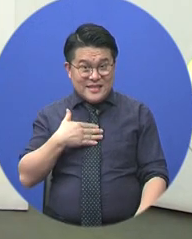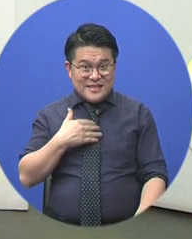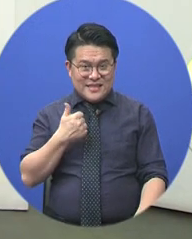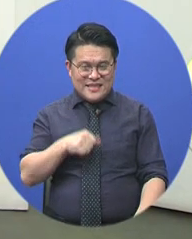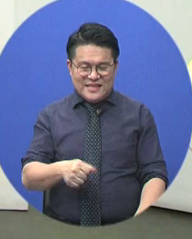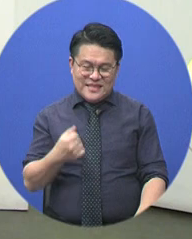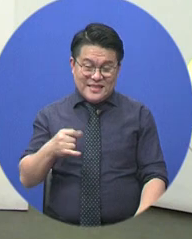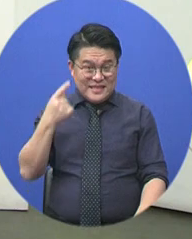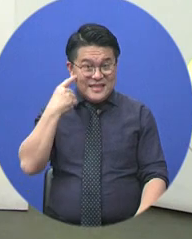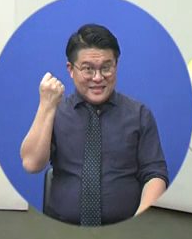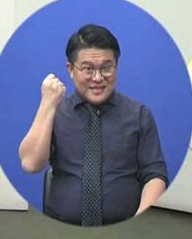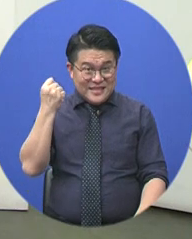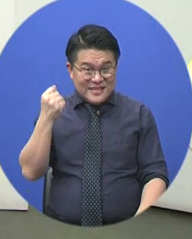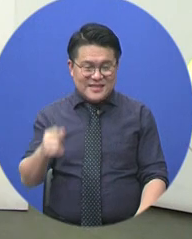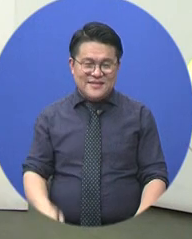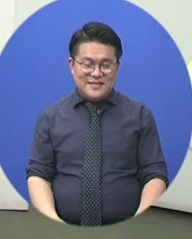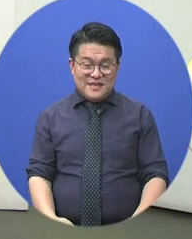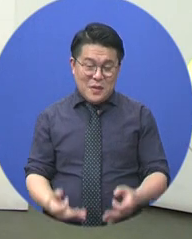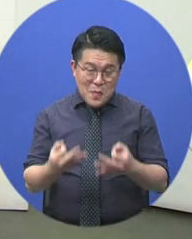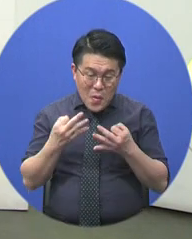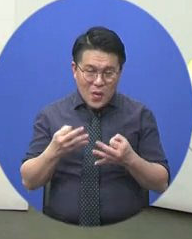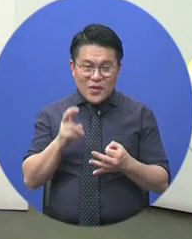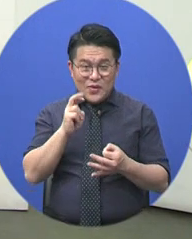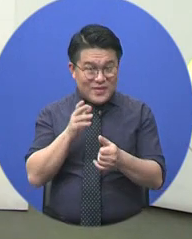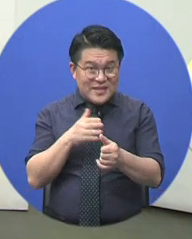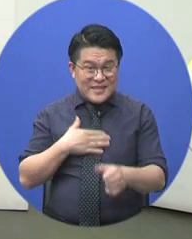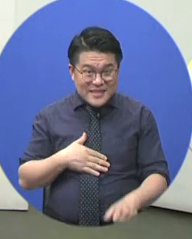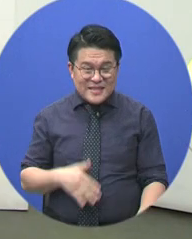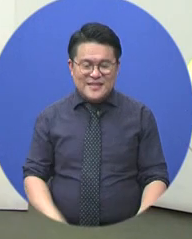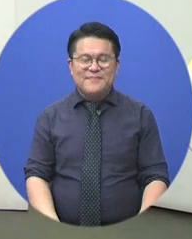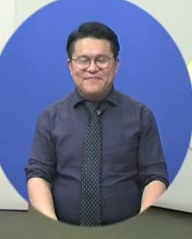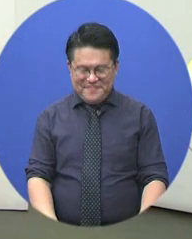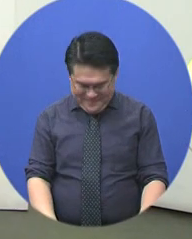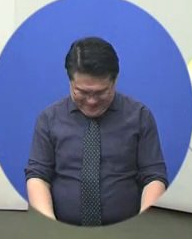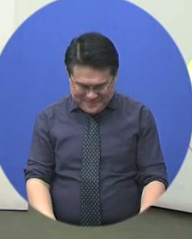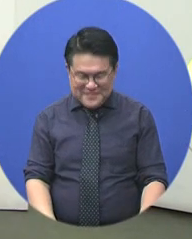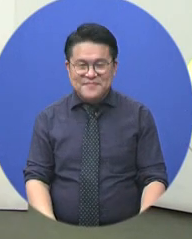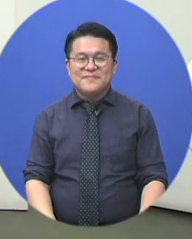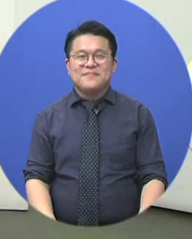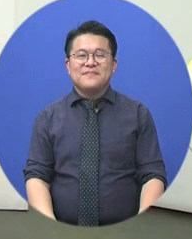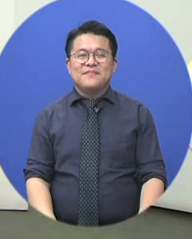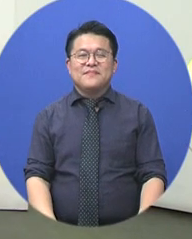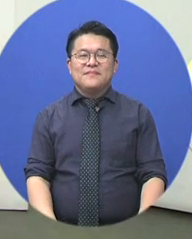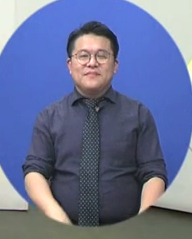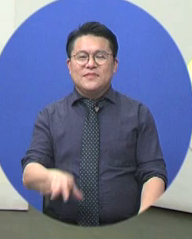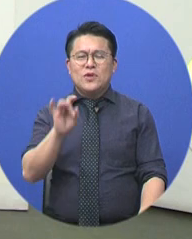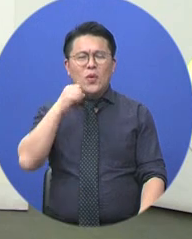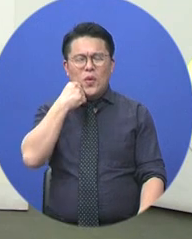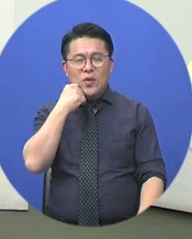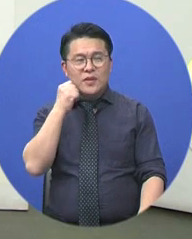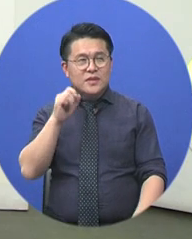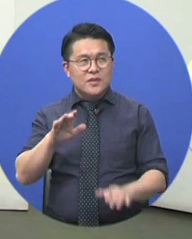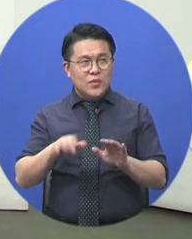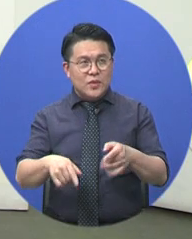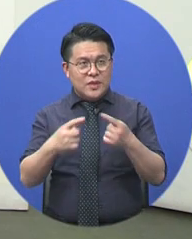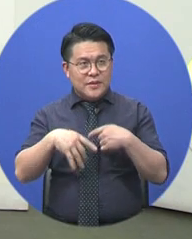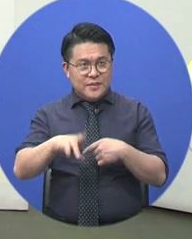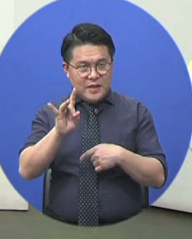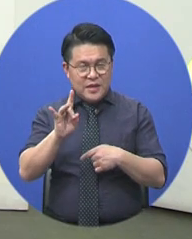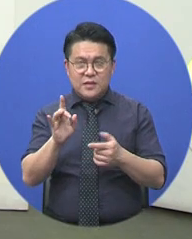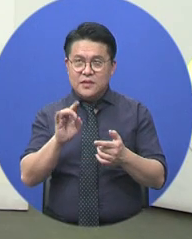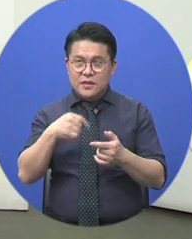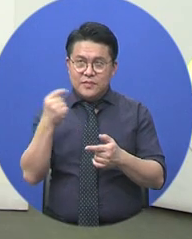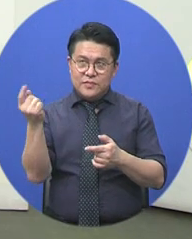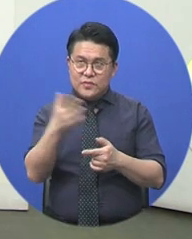아들이려니 손녀딸이려니 이렇게 생각을 하시고 부르시면 돼요. 예, 예, 알겠습니다. 네, 처음이 어렵지 이제 한번 하고 나시면